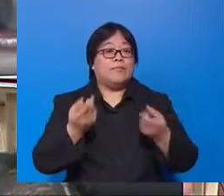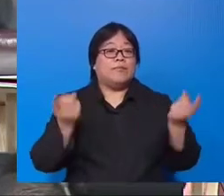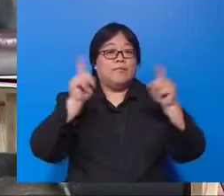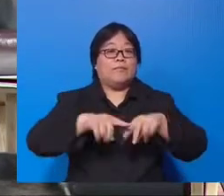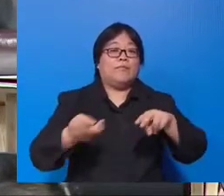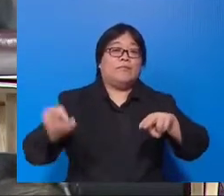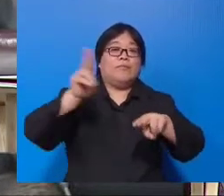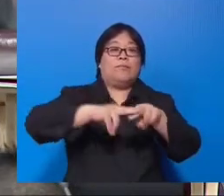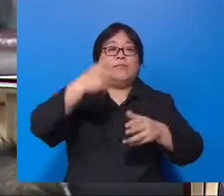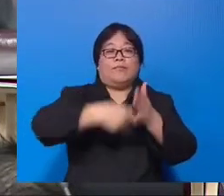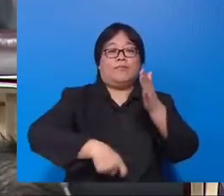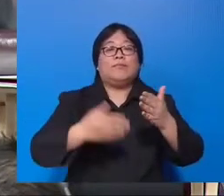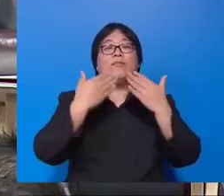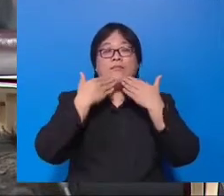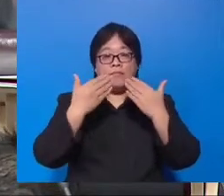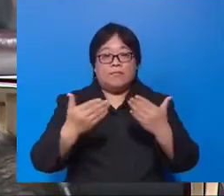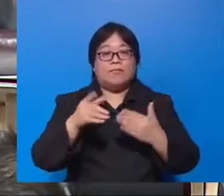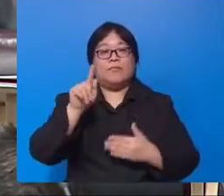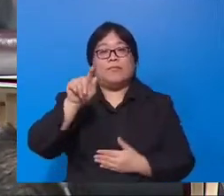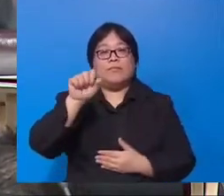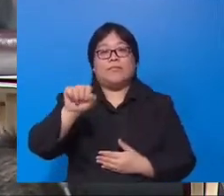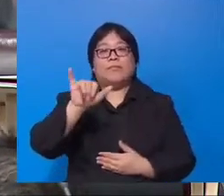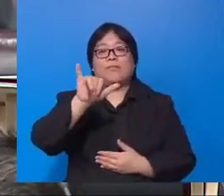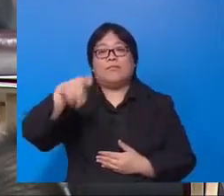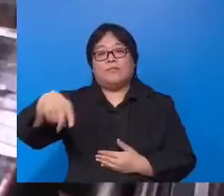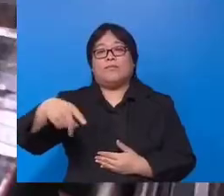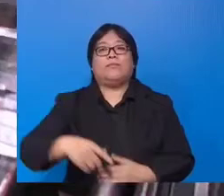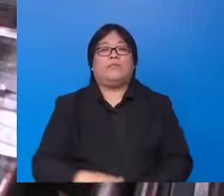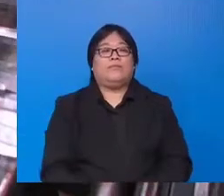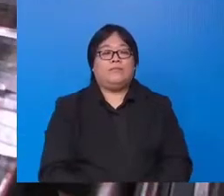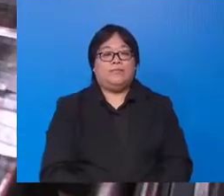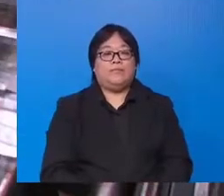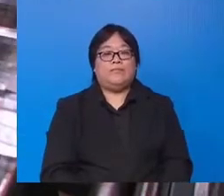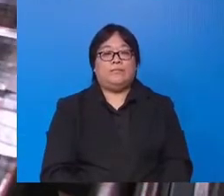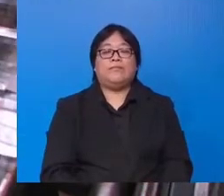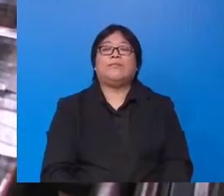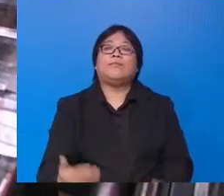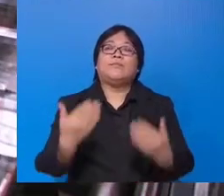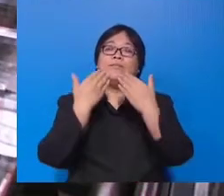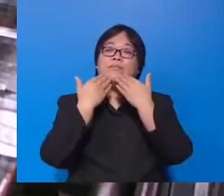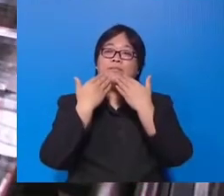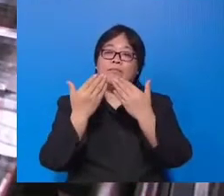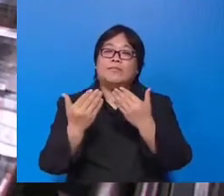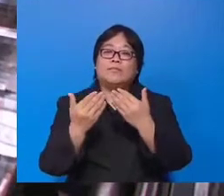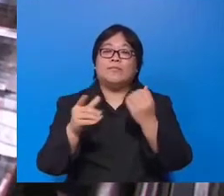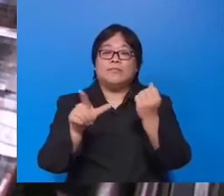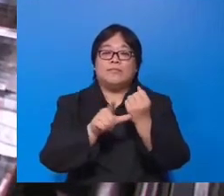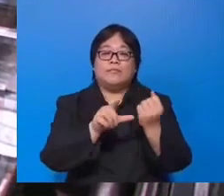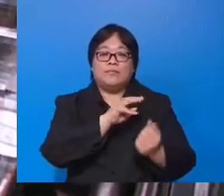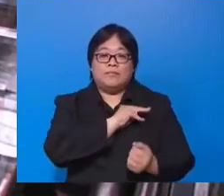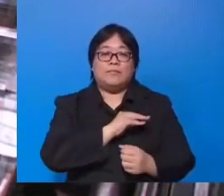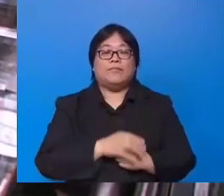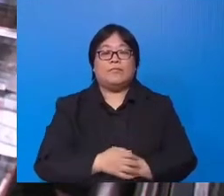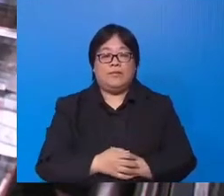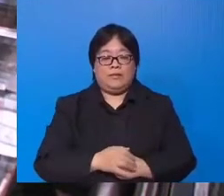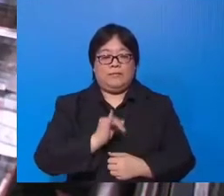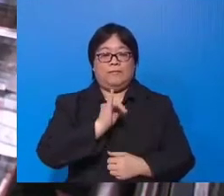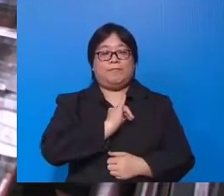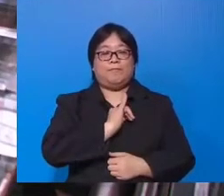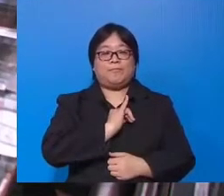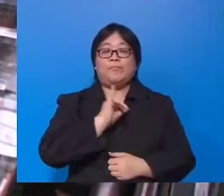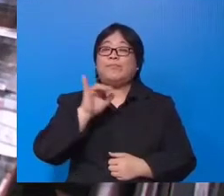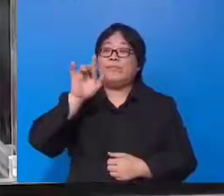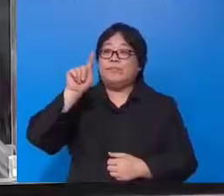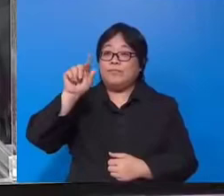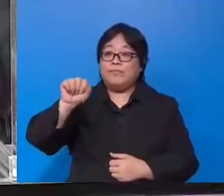berlaku kenaikan HD tenaga sih Casio tuh kasih gimana menteri Ah saya